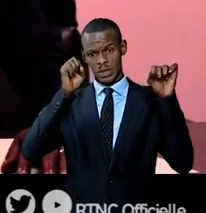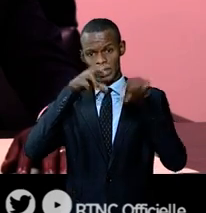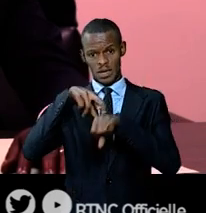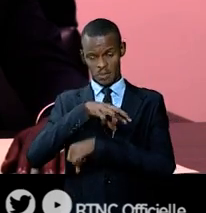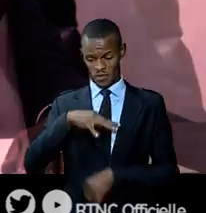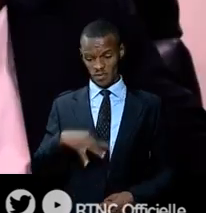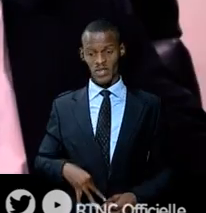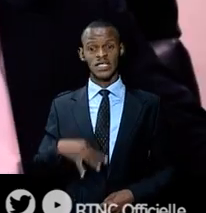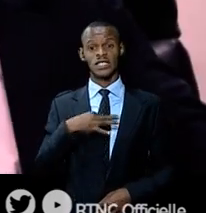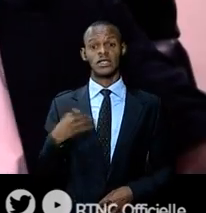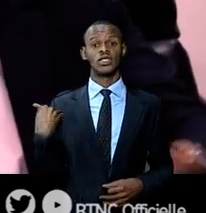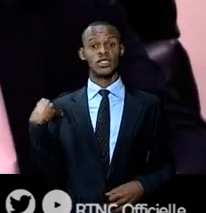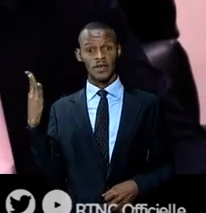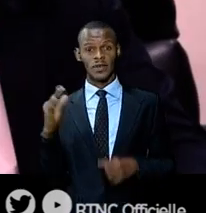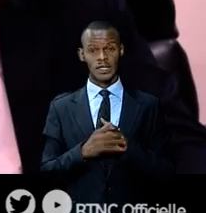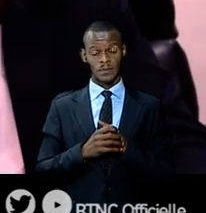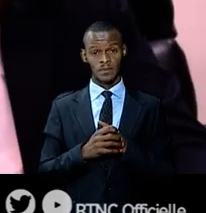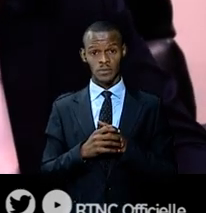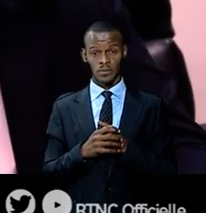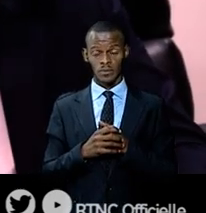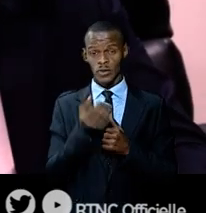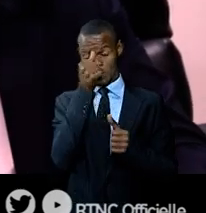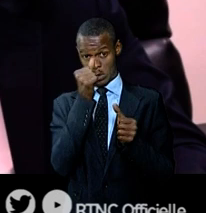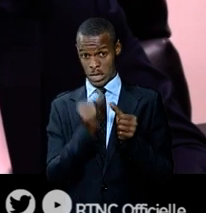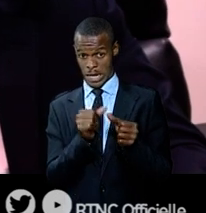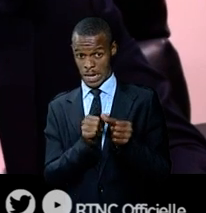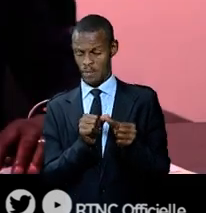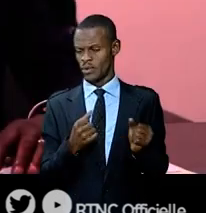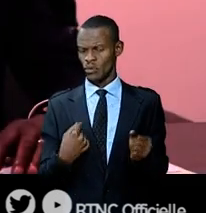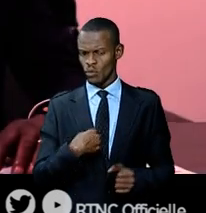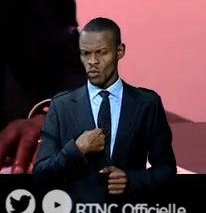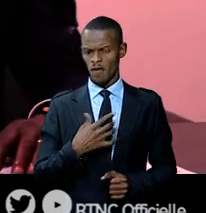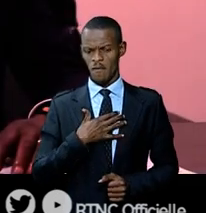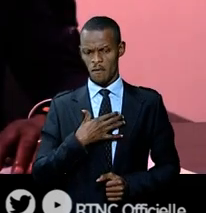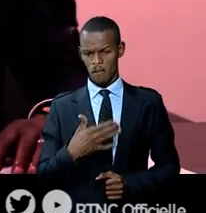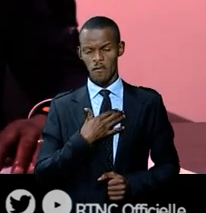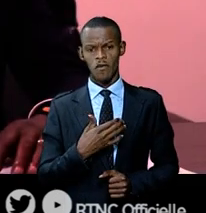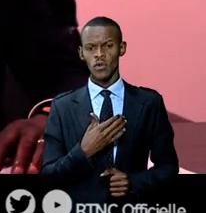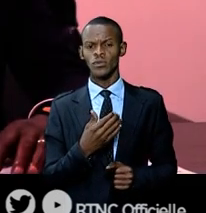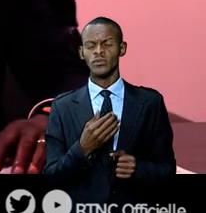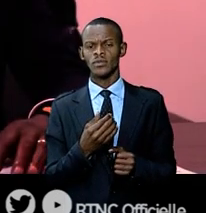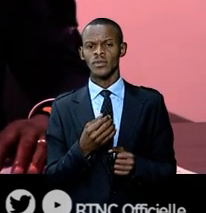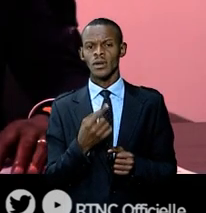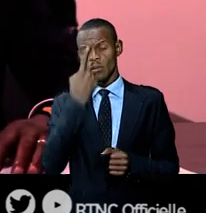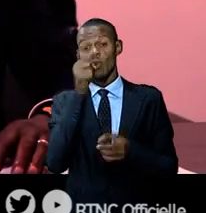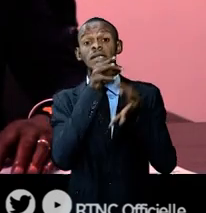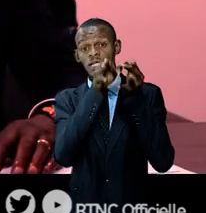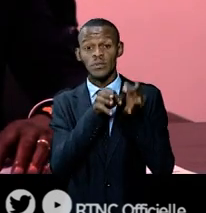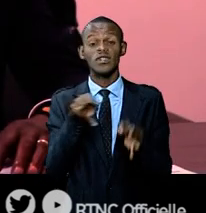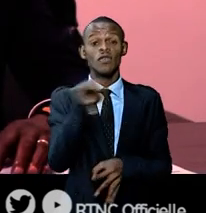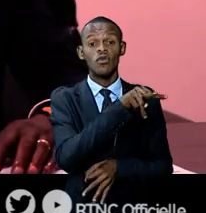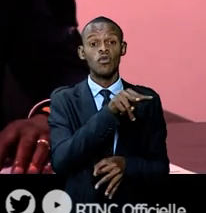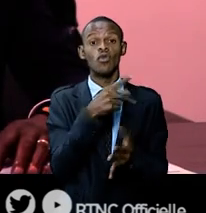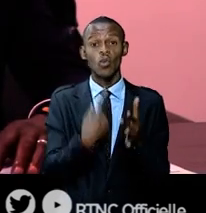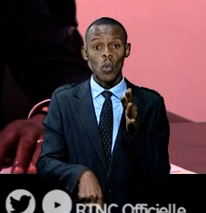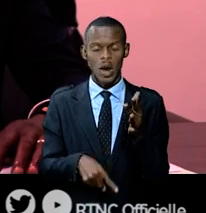et chef de l'État. À titre de rappel, je me dois de souligner que la rage est une zoonose dont l'issue est